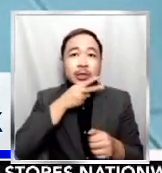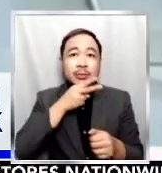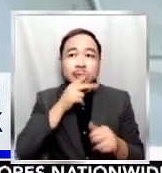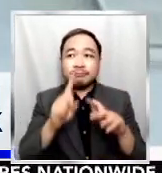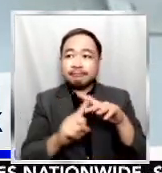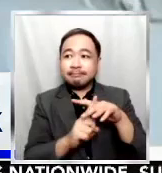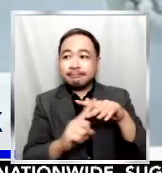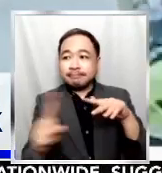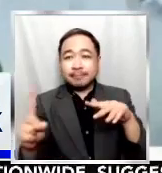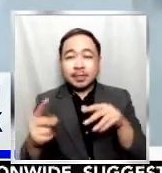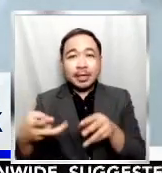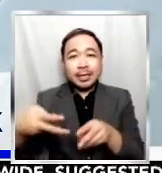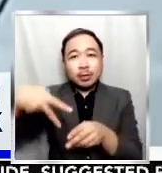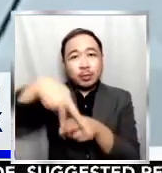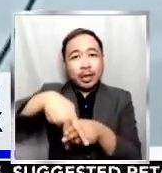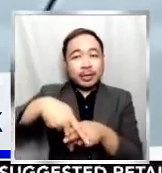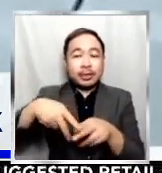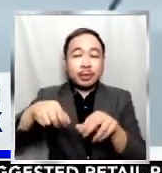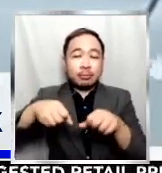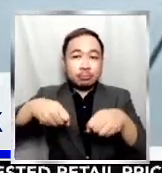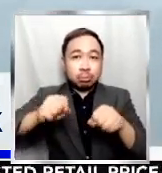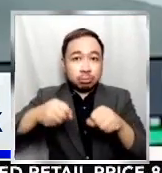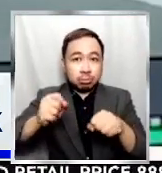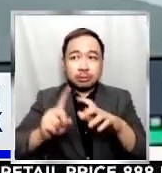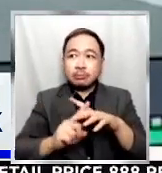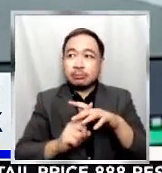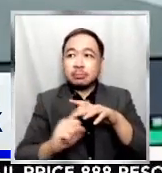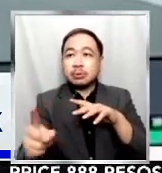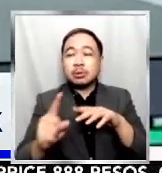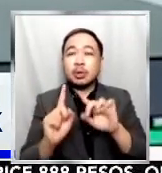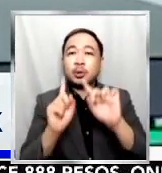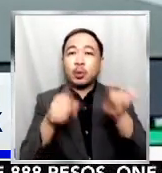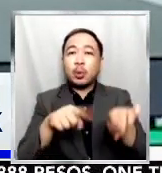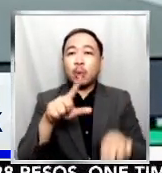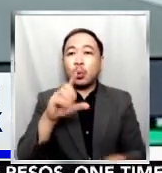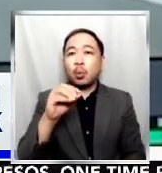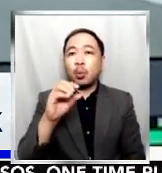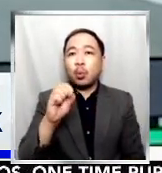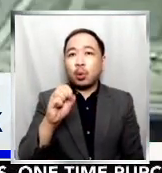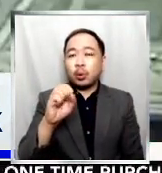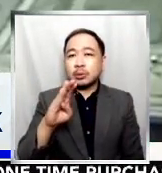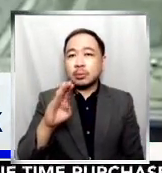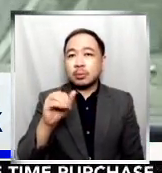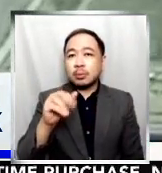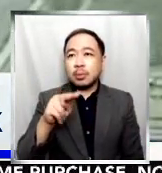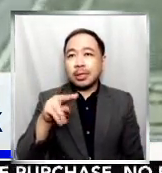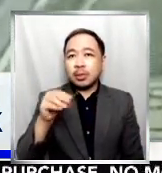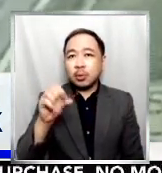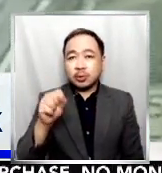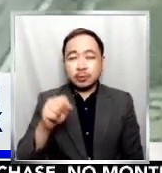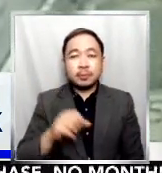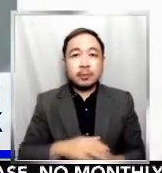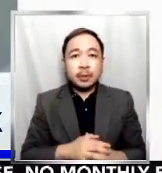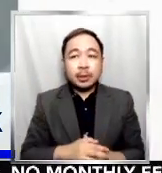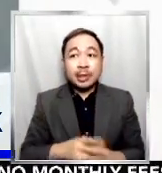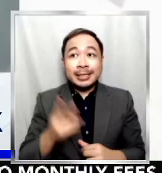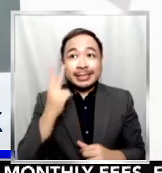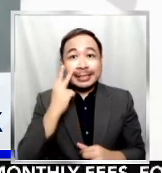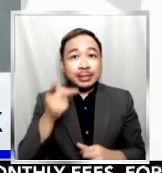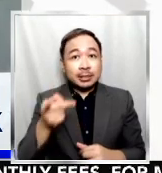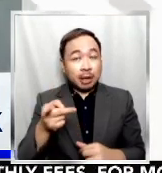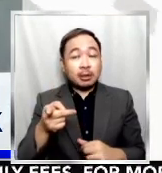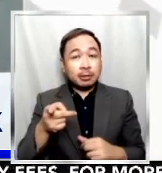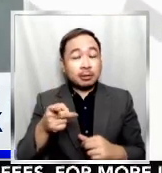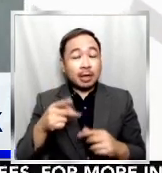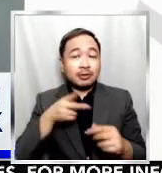motorsiklo saka tumakas patungo sa direksyon ng Los Baños. Sa dinaanan ng mga suspect, makikitang nakapagpalit na ng damit ang suspect at